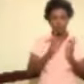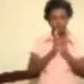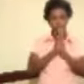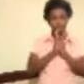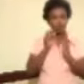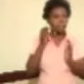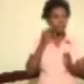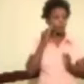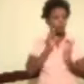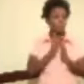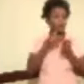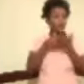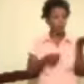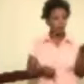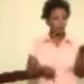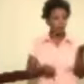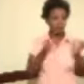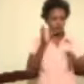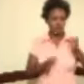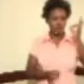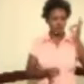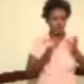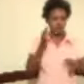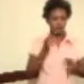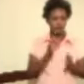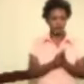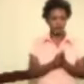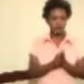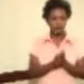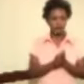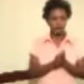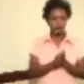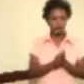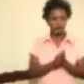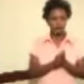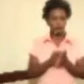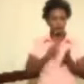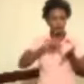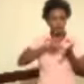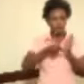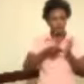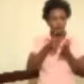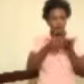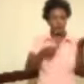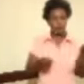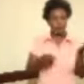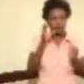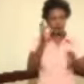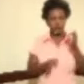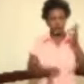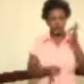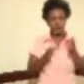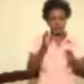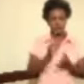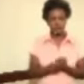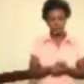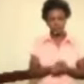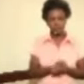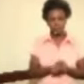de justice? C'est quoi? C'est mettre ensemble. Non, mais qu'est-ce que c'est? Ce conseil, une cour qui devra